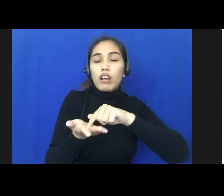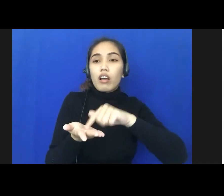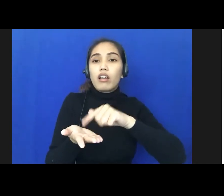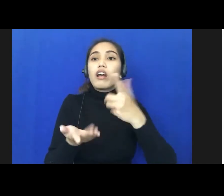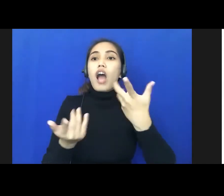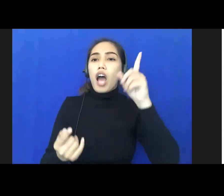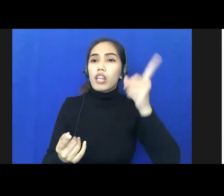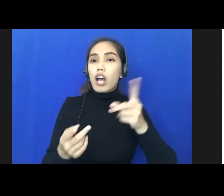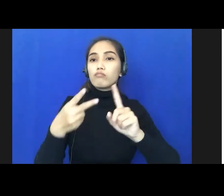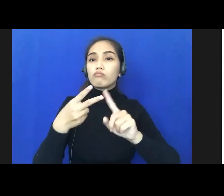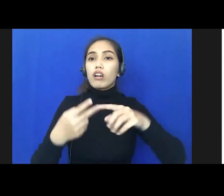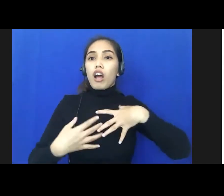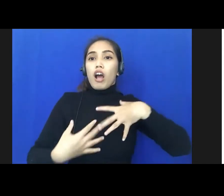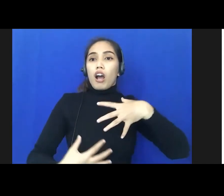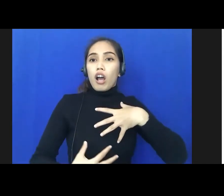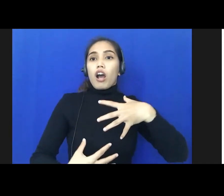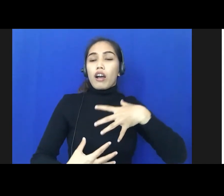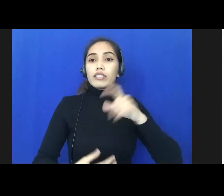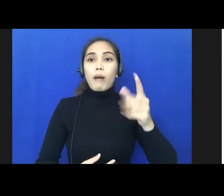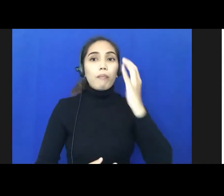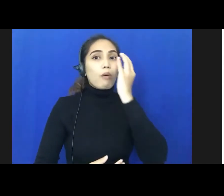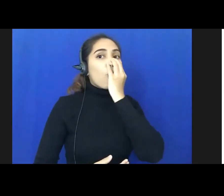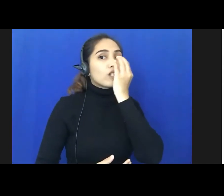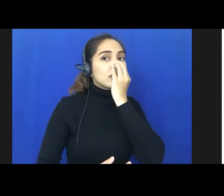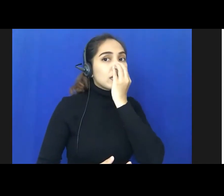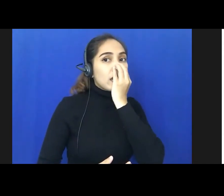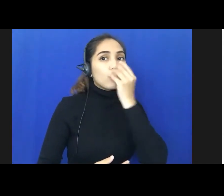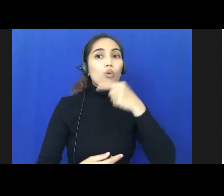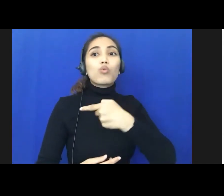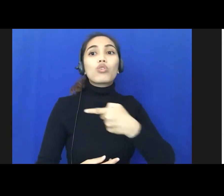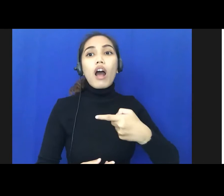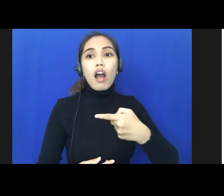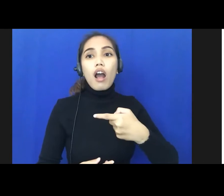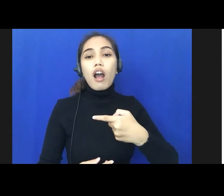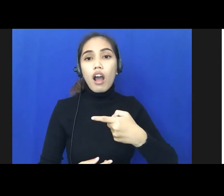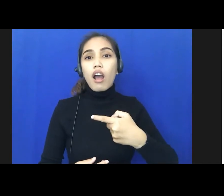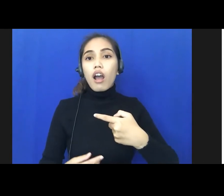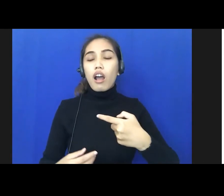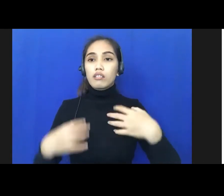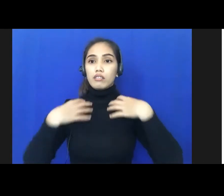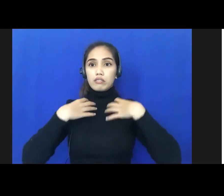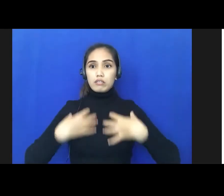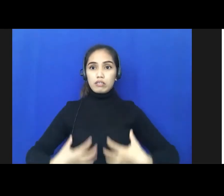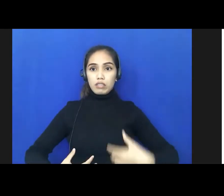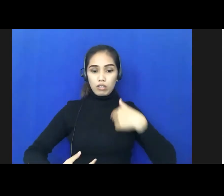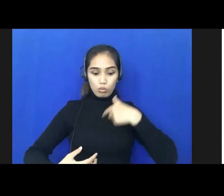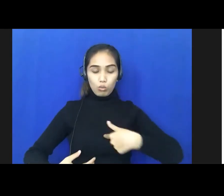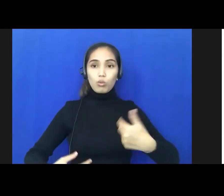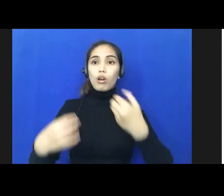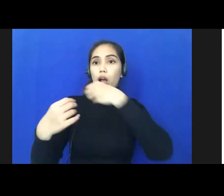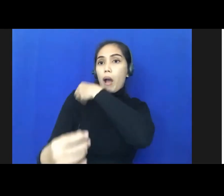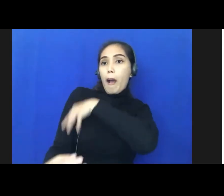napas. Karena kekurangan oksigen, sel-sel tubuh menjadi tidak bisa bekerja optimal.